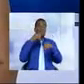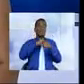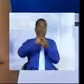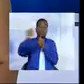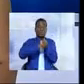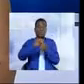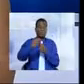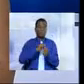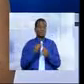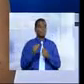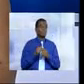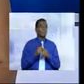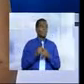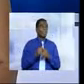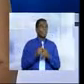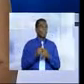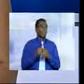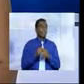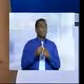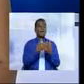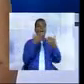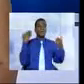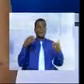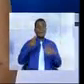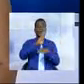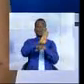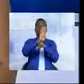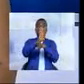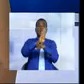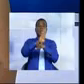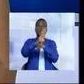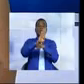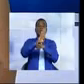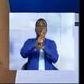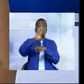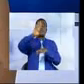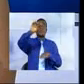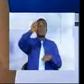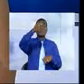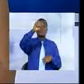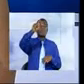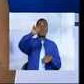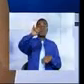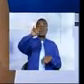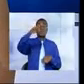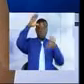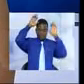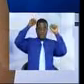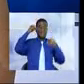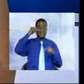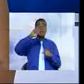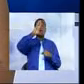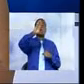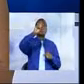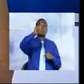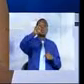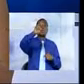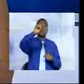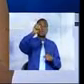de Kossou. Et avant Béomi, le président était hier à Botro pour la première visite d'État de l'histoire de